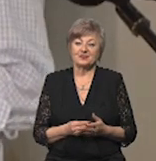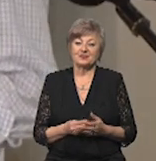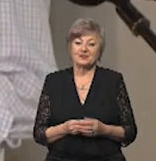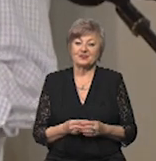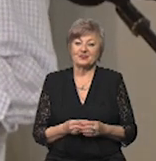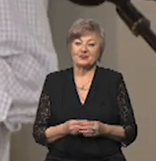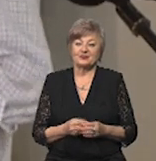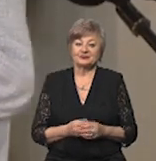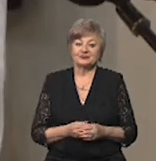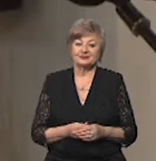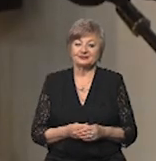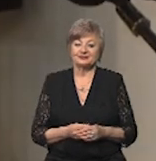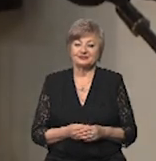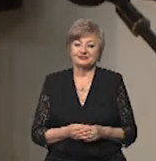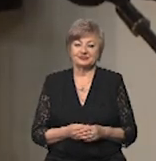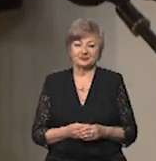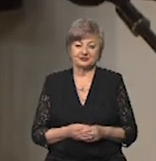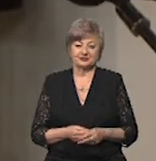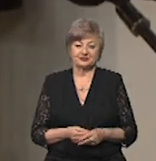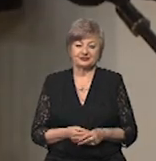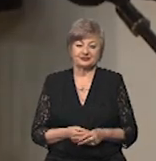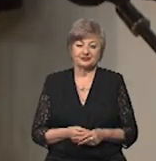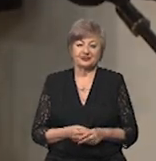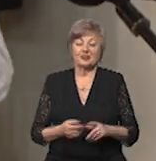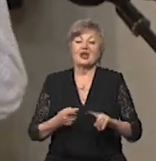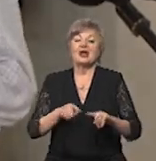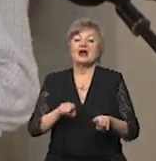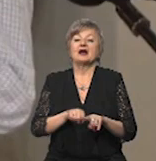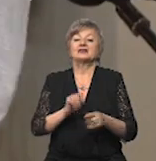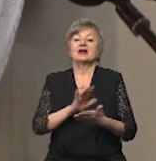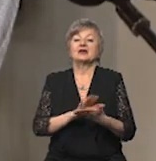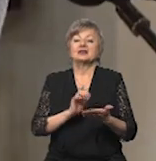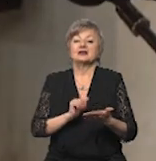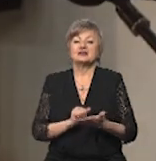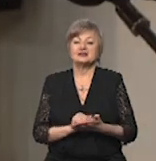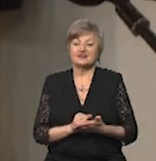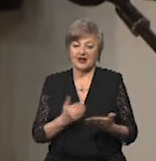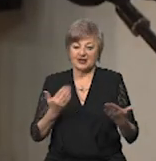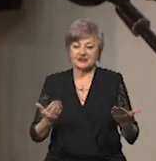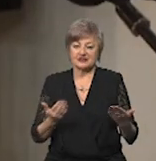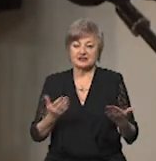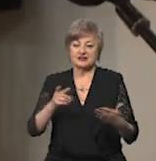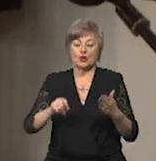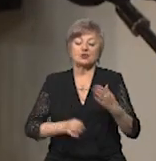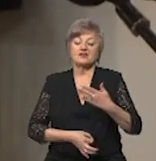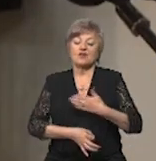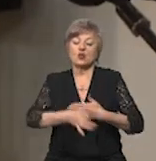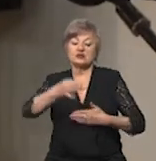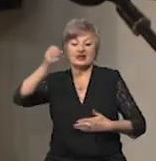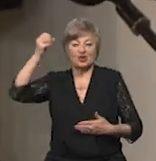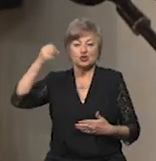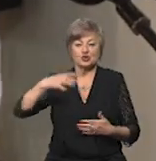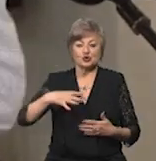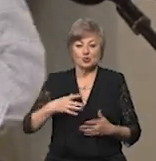домі, де сонце встає. Знаєте таку пісню, яка називається «Дом восходящого сонця» гурту «Animals»,